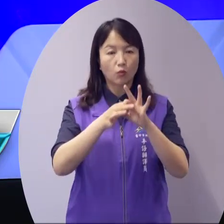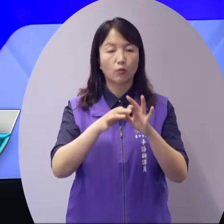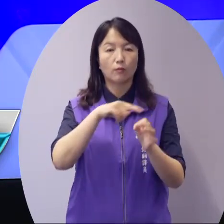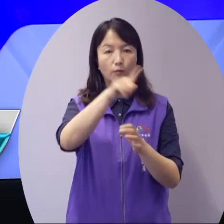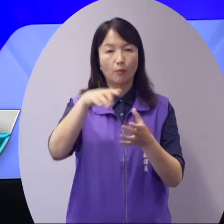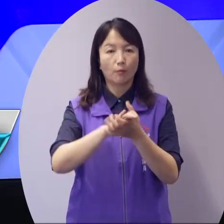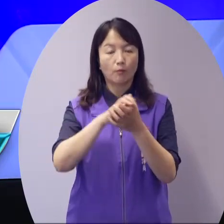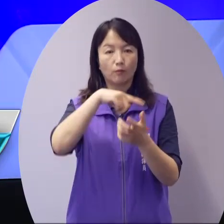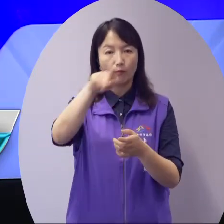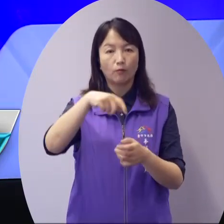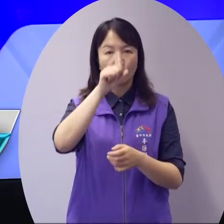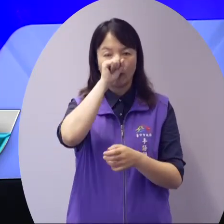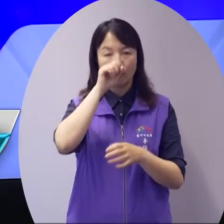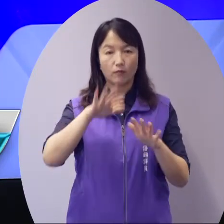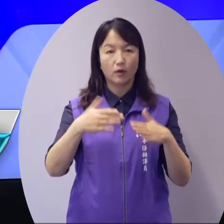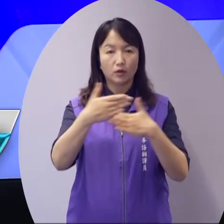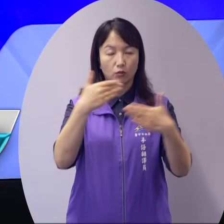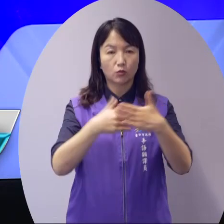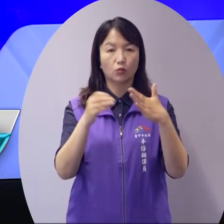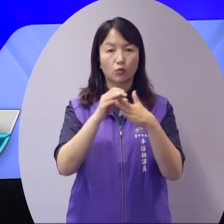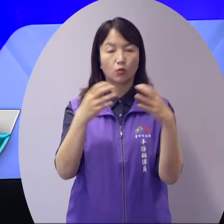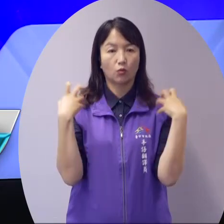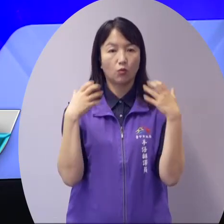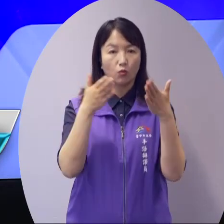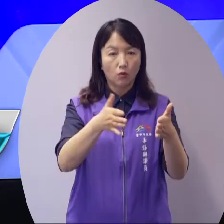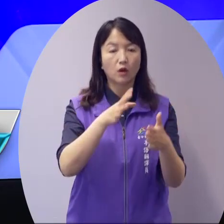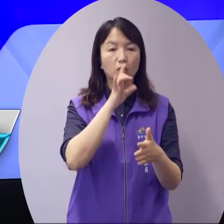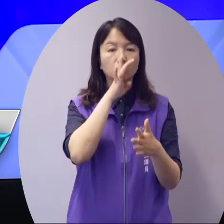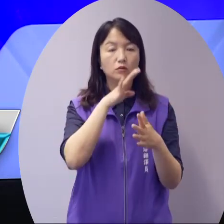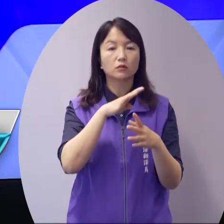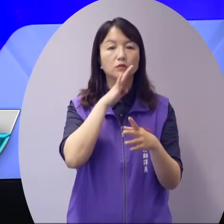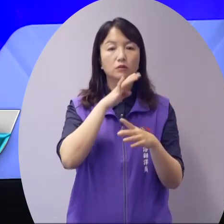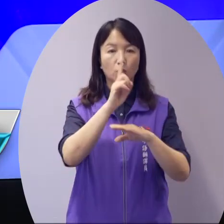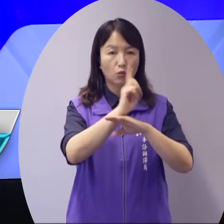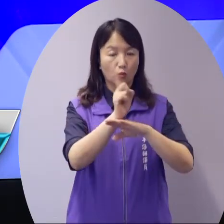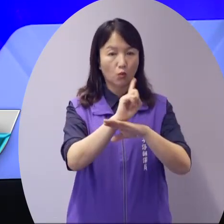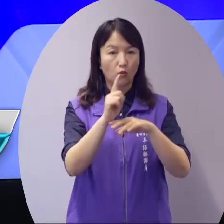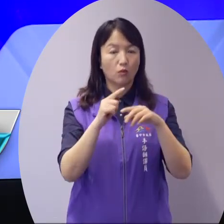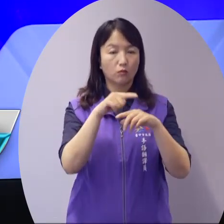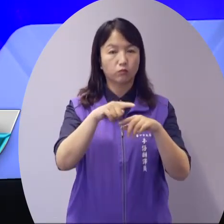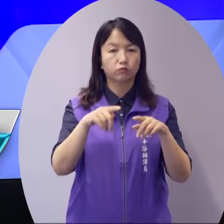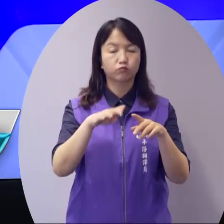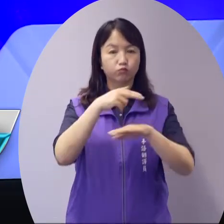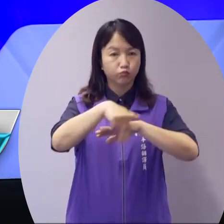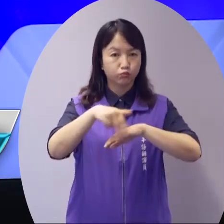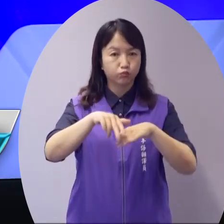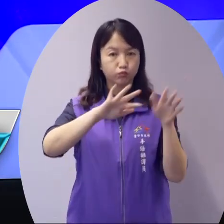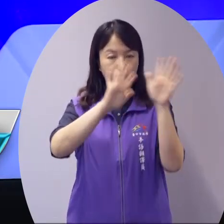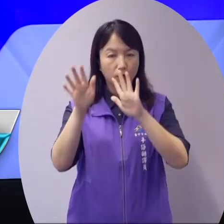家好。接下来就由交通局针对台中市的小黄公车上路的规划跟大家做个报告。下